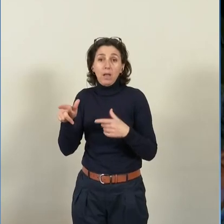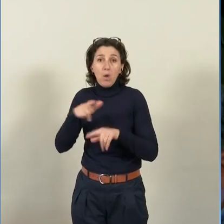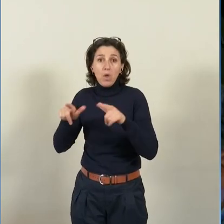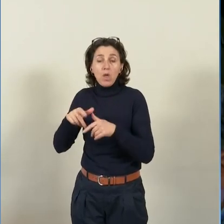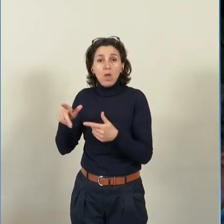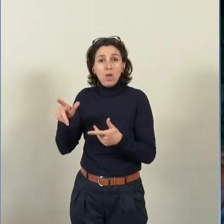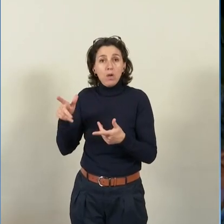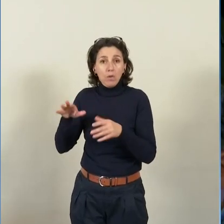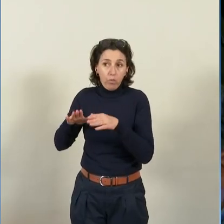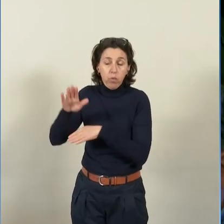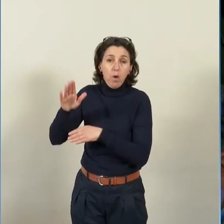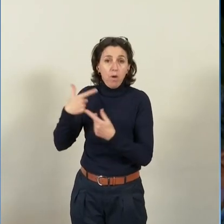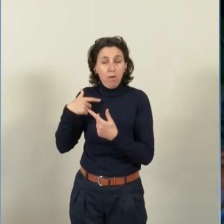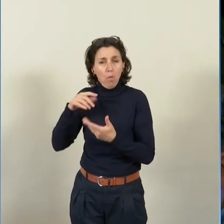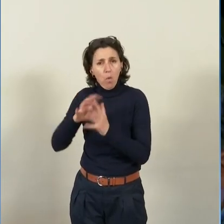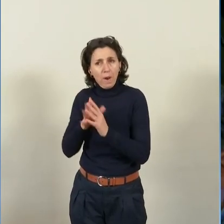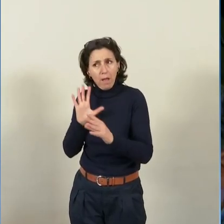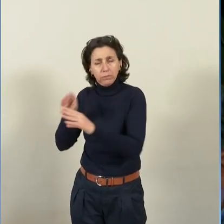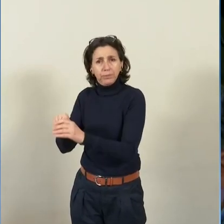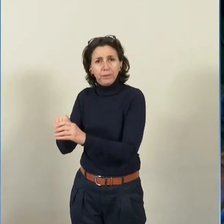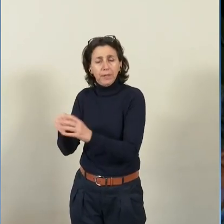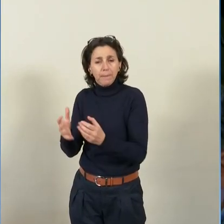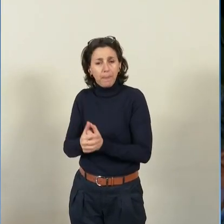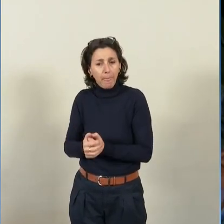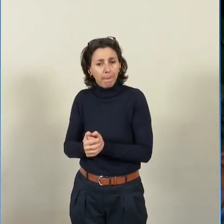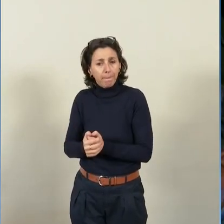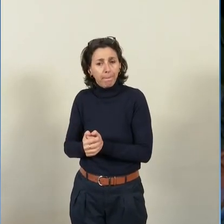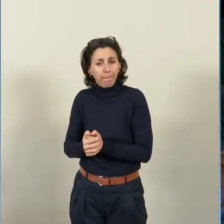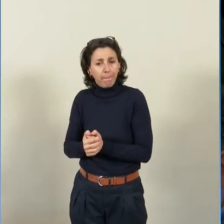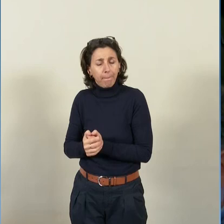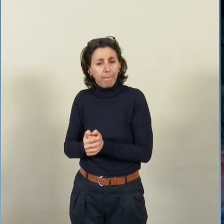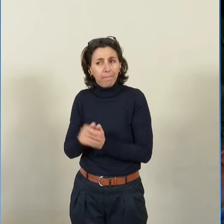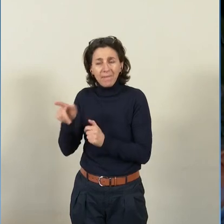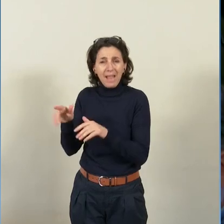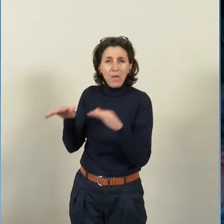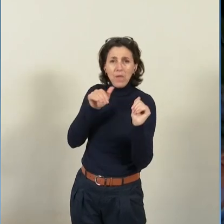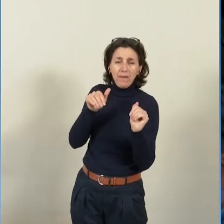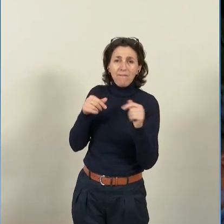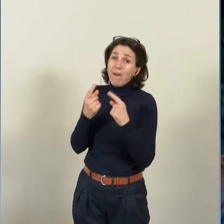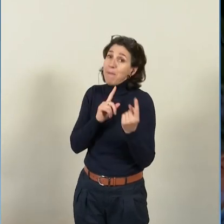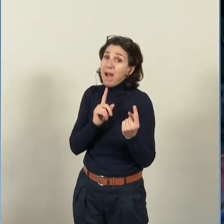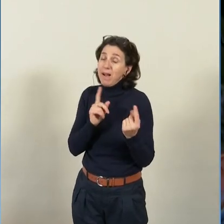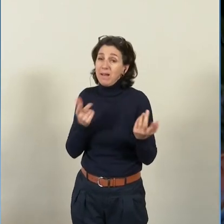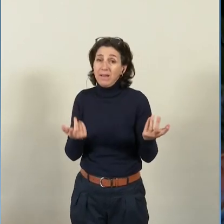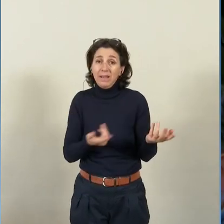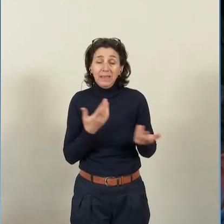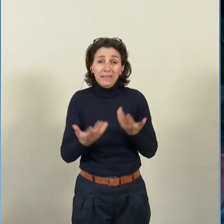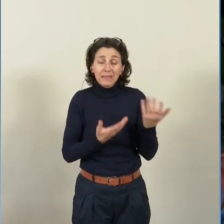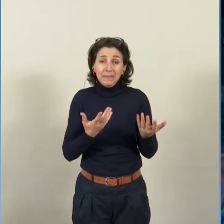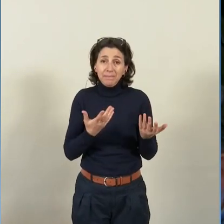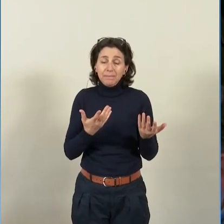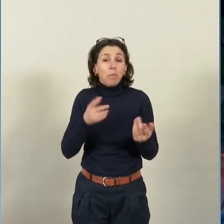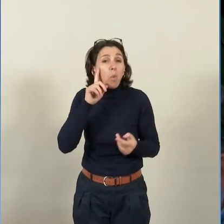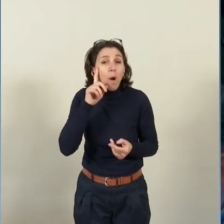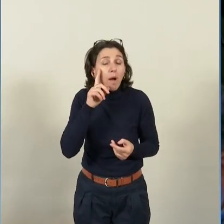plutôt compliqués et et les gens iront peut-être moins dans ces dans ces habitations là parce que le